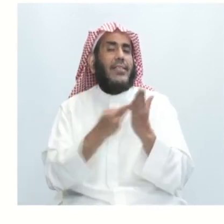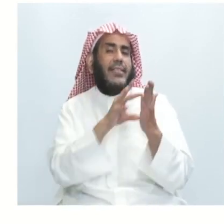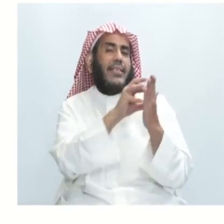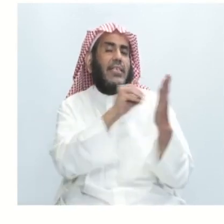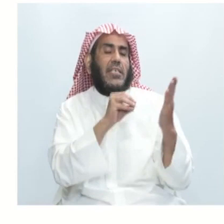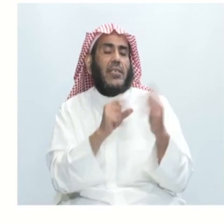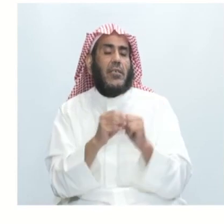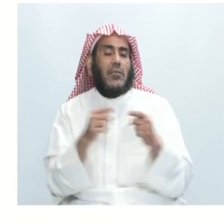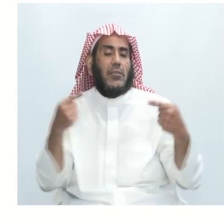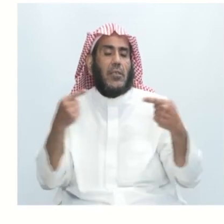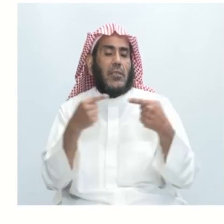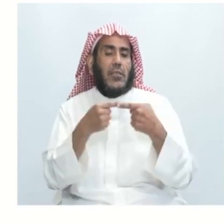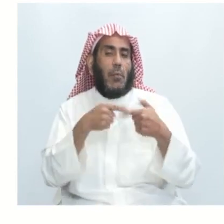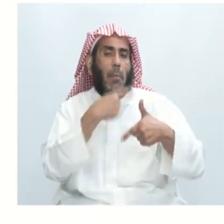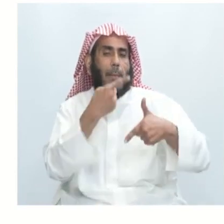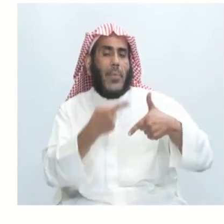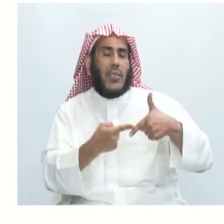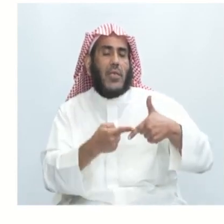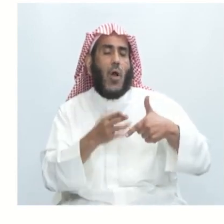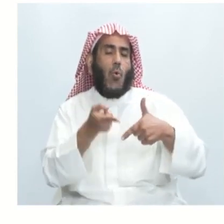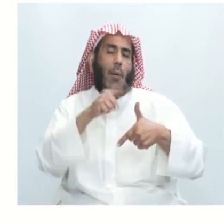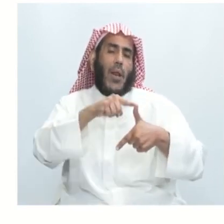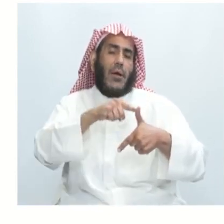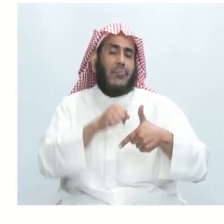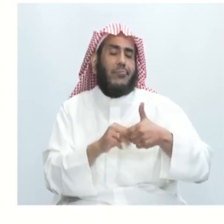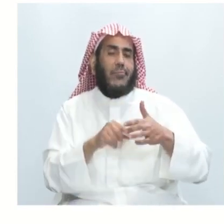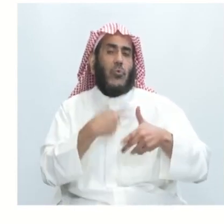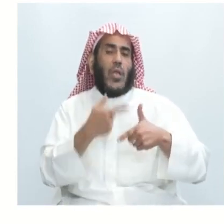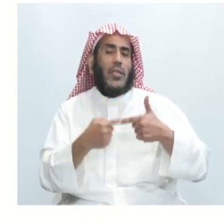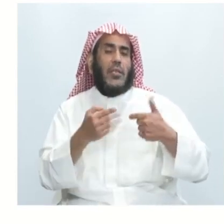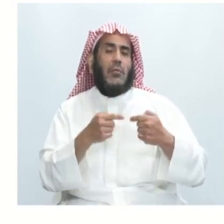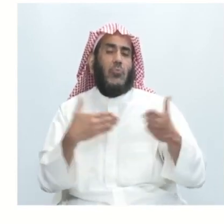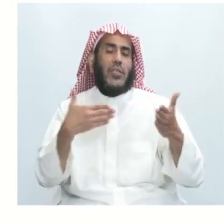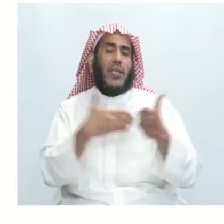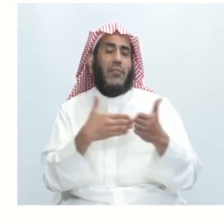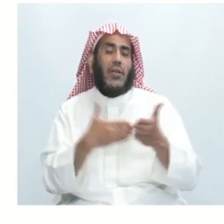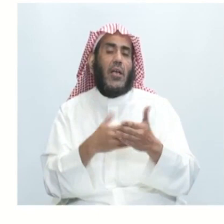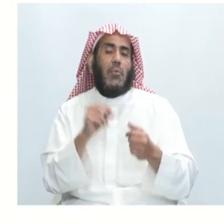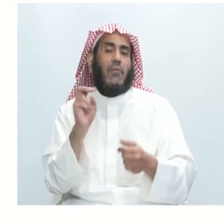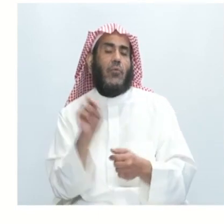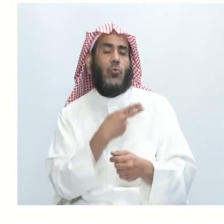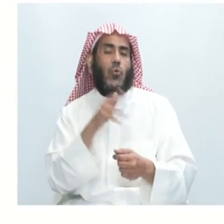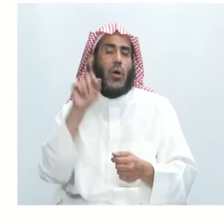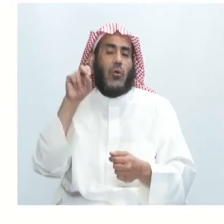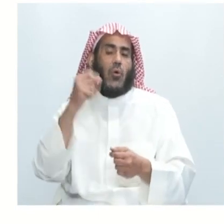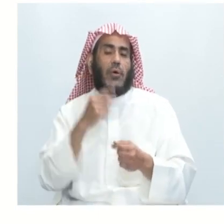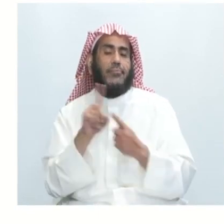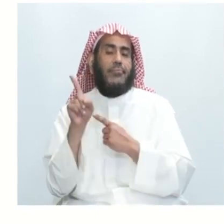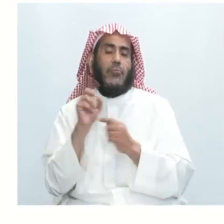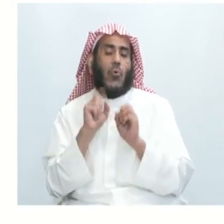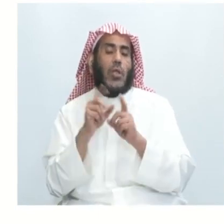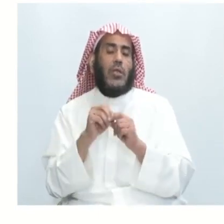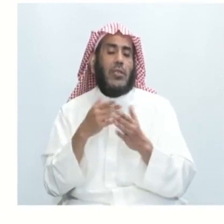كذلك تتصل بما بعدها او قبلها او تاتي متطرفه كما هي في الرقعه فلاح هنا